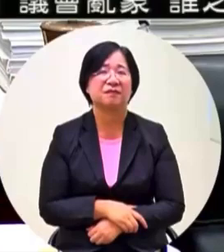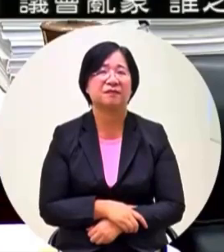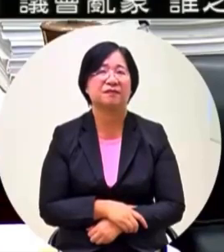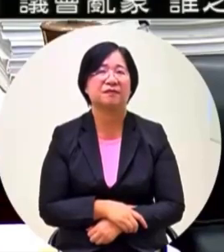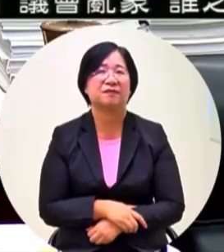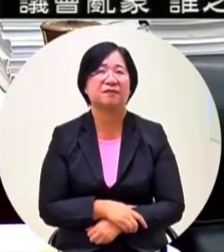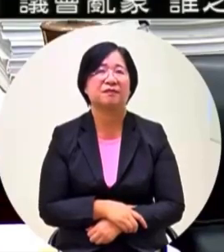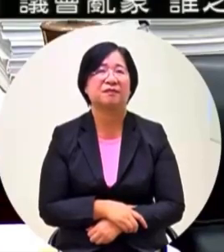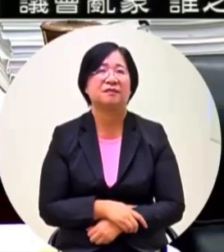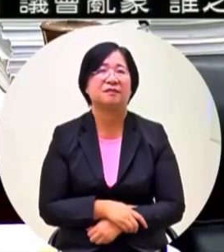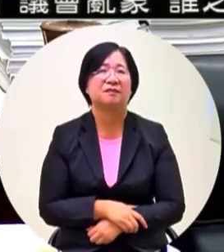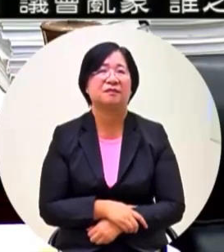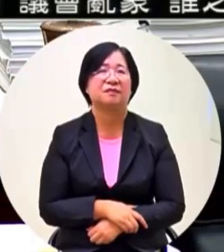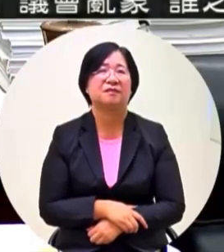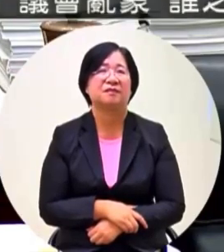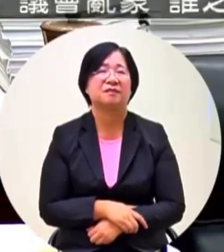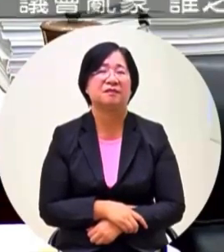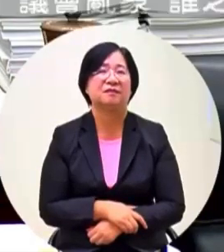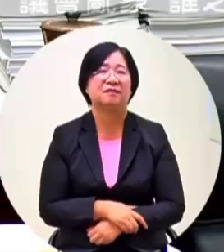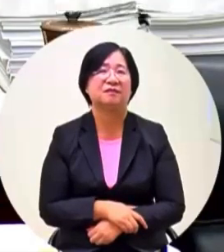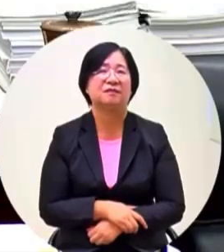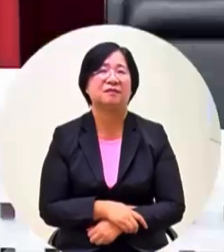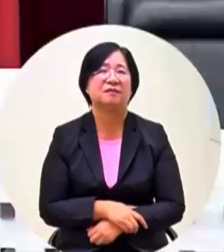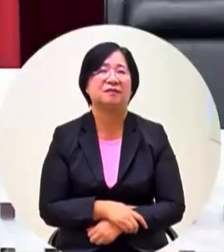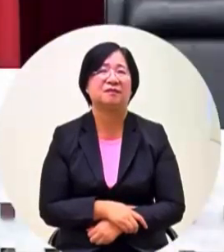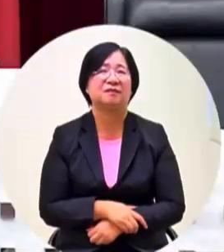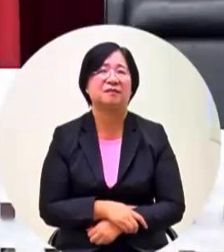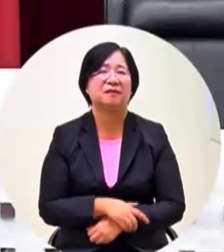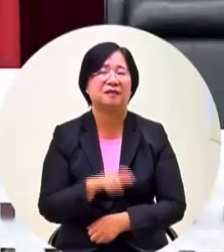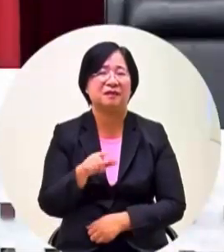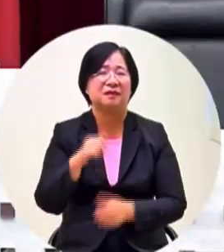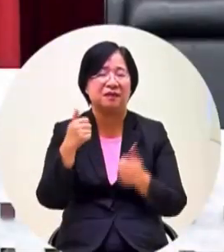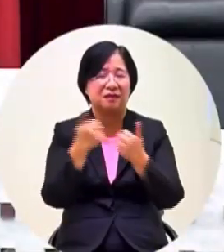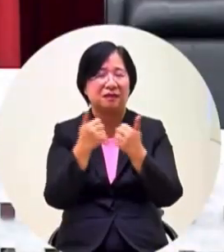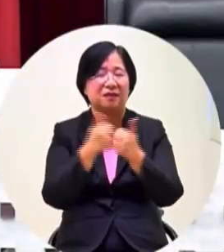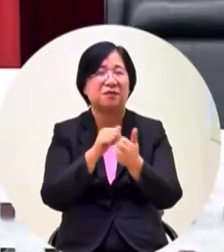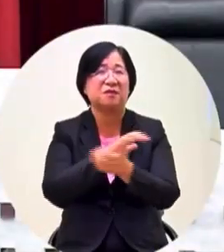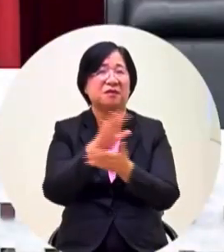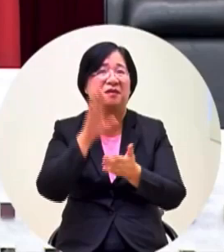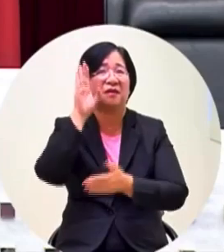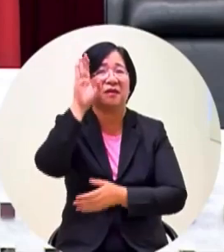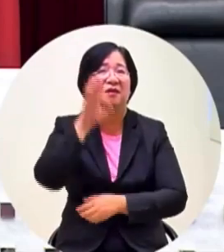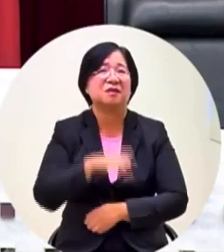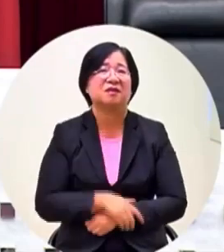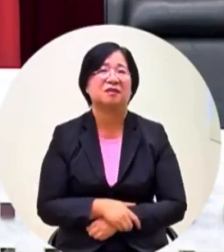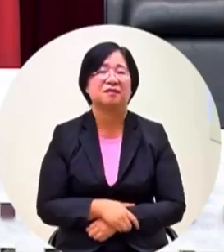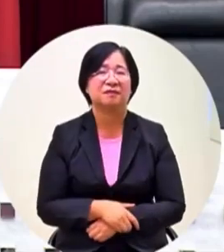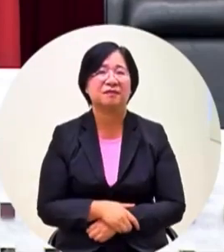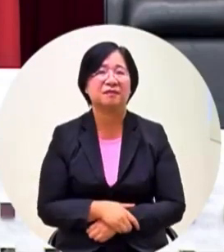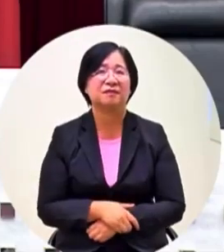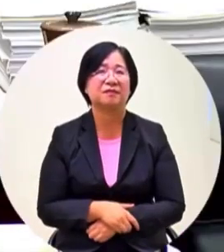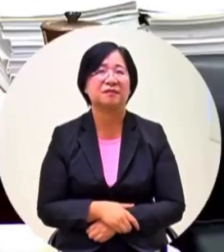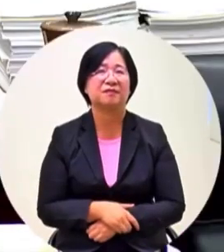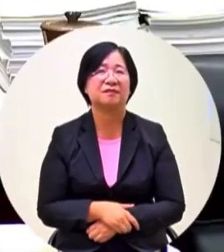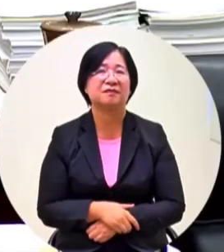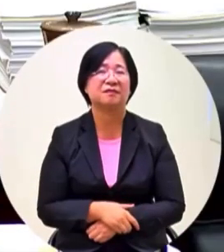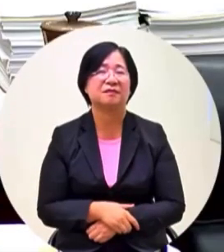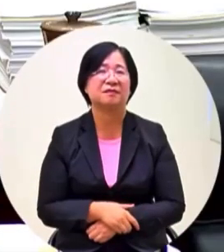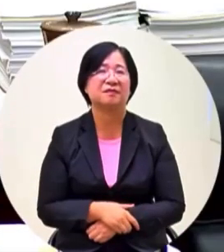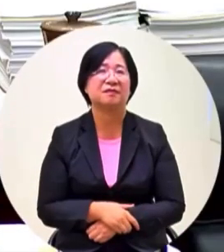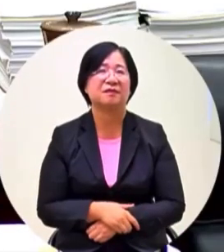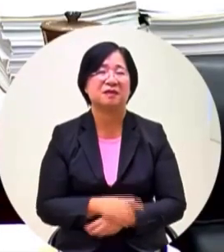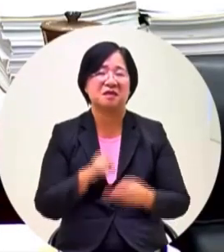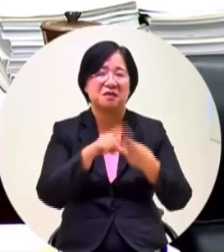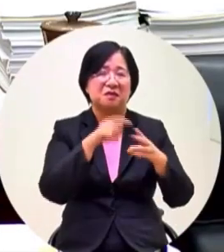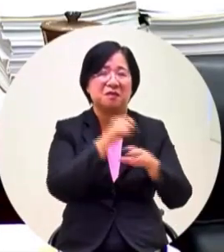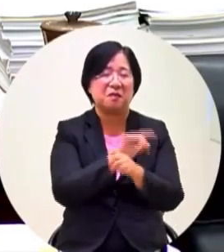位置上，欸、你们还冲上台来抢 议 事 台。 啊，为什么不还原真相呢？ 一下，把我在主席台把我推